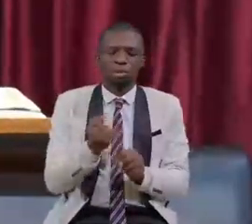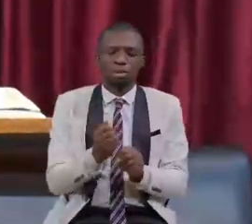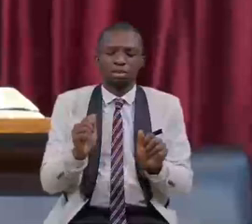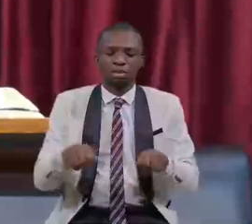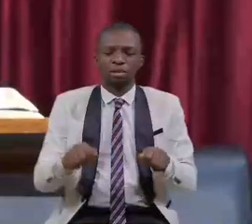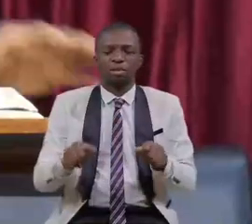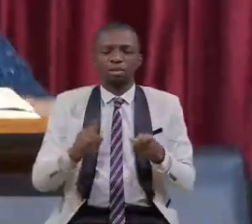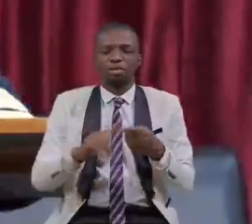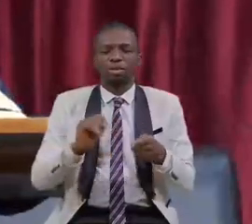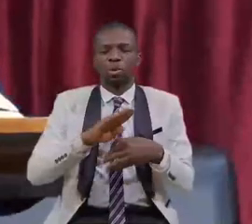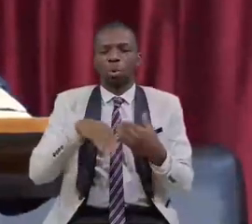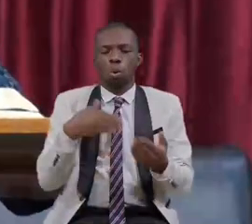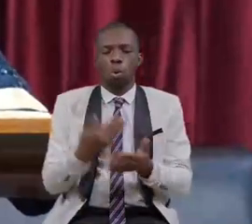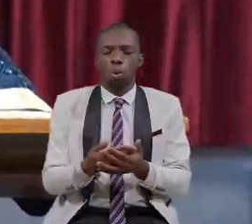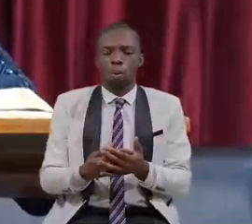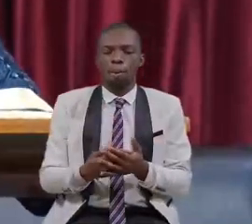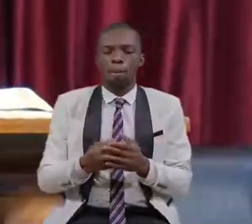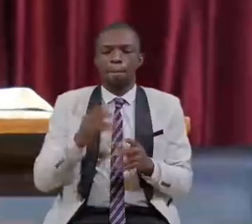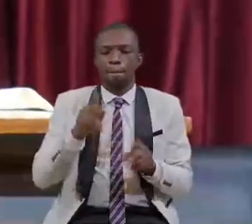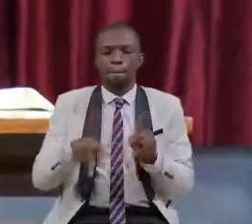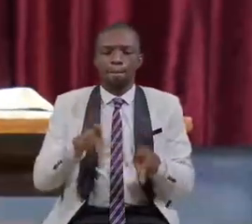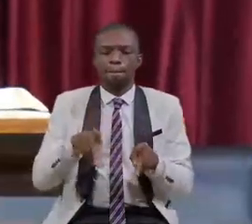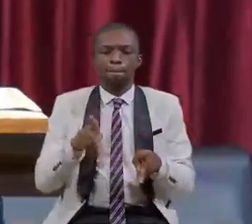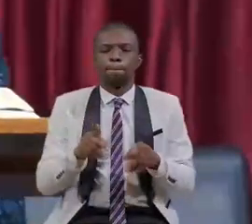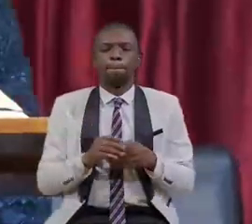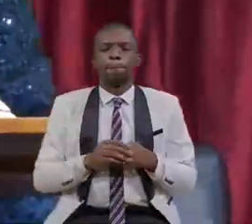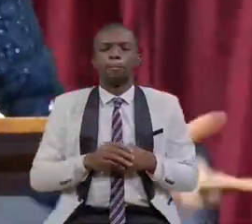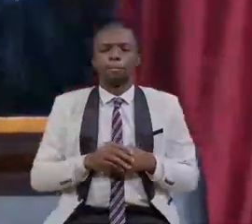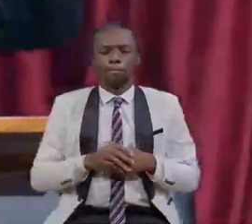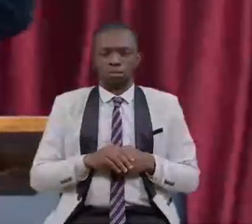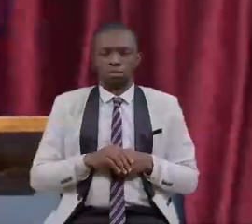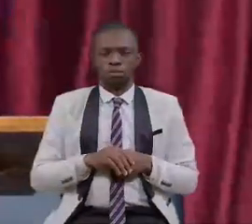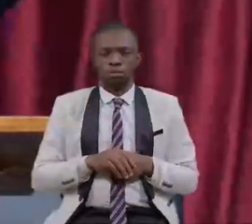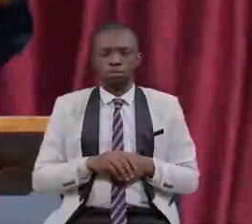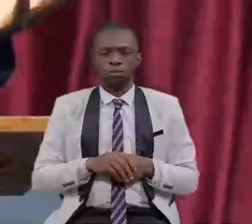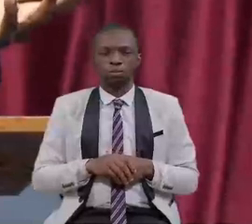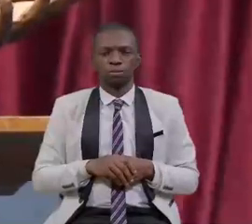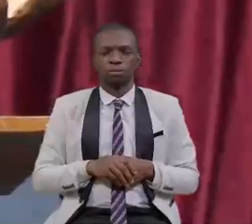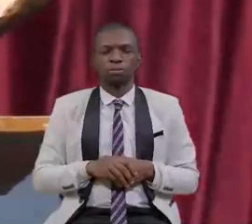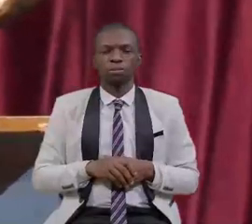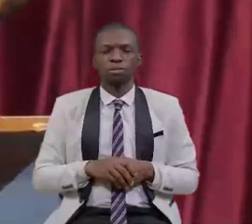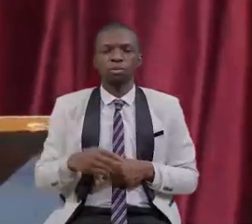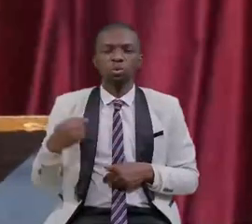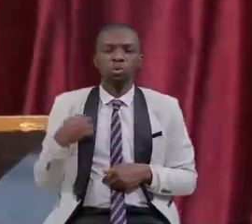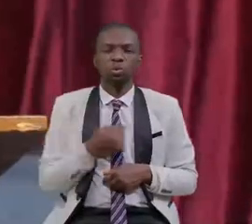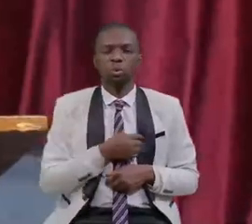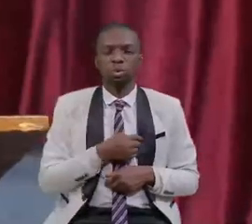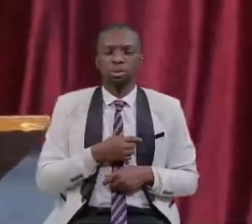Alors, il parlait du pain rendu disponible pour l'homme entier. Nous, les humains,